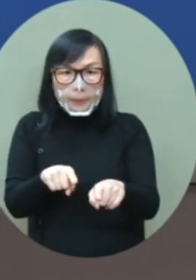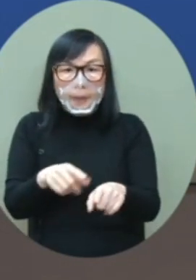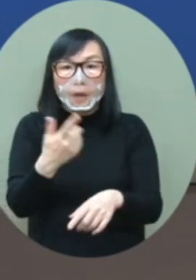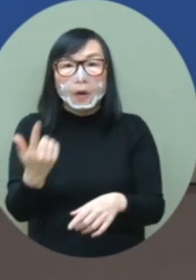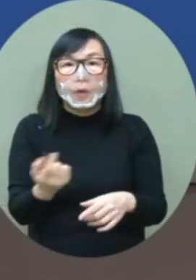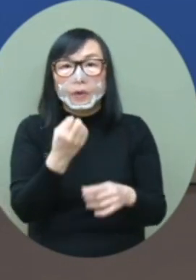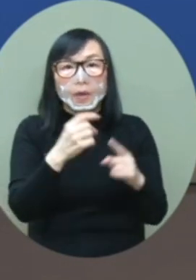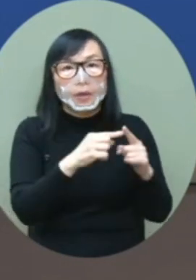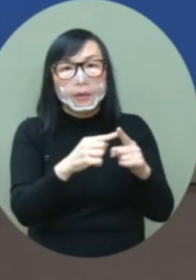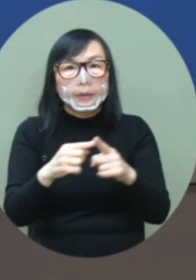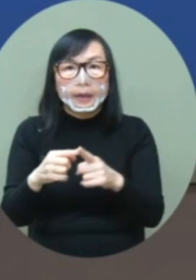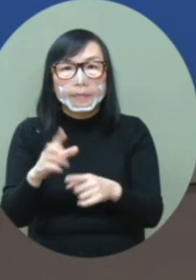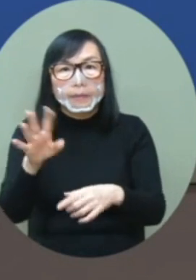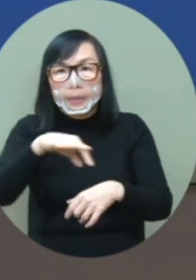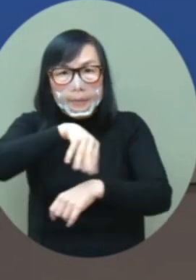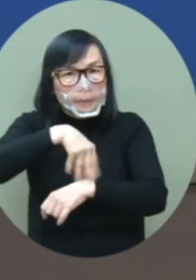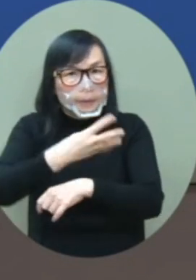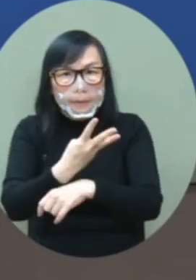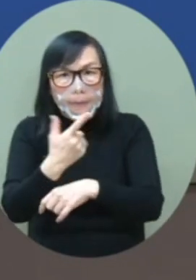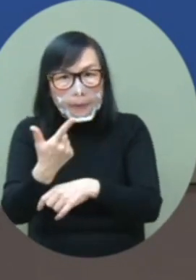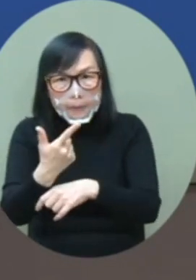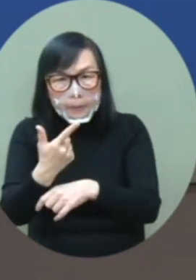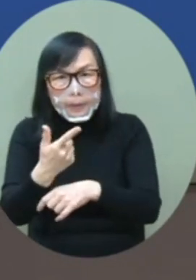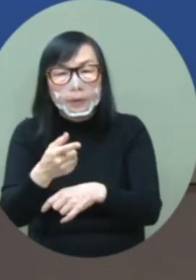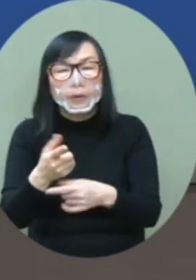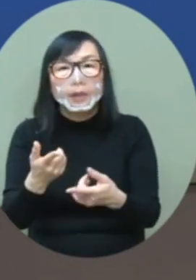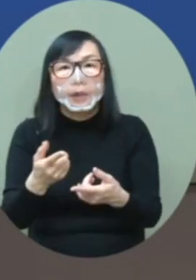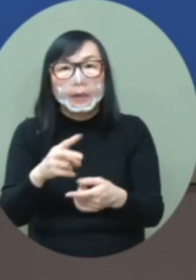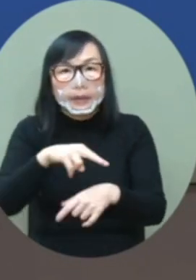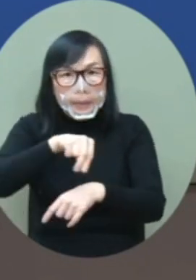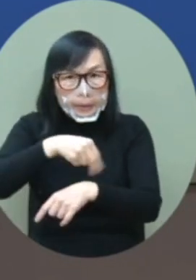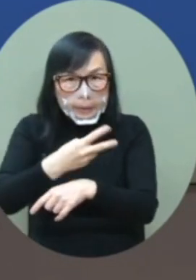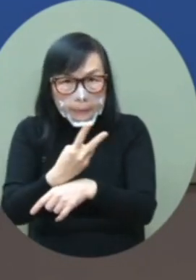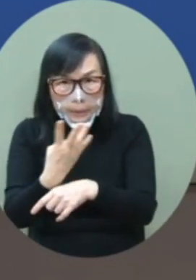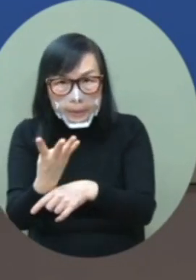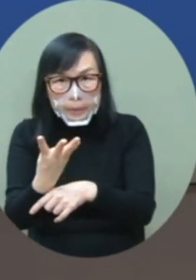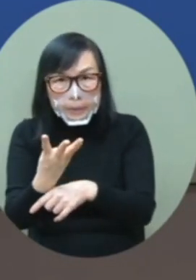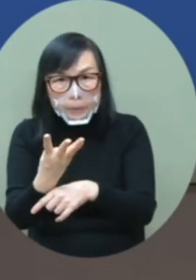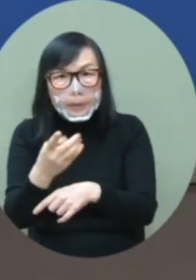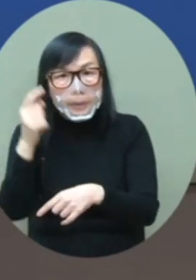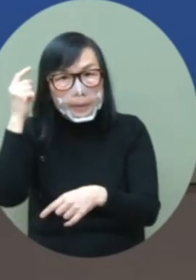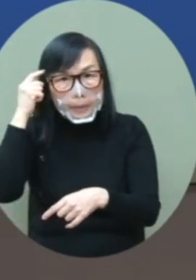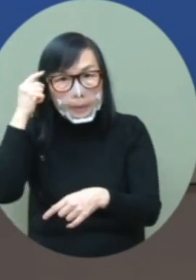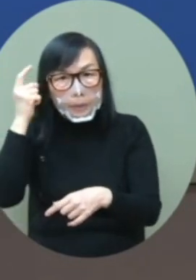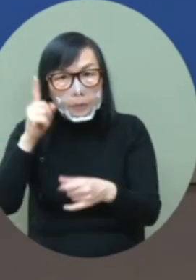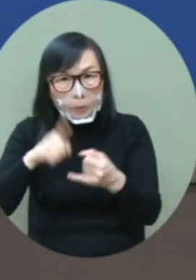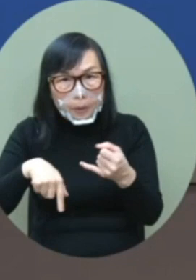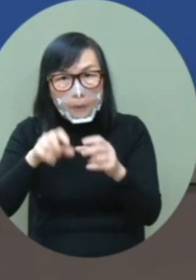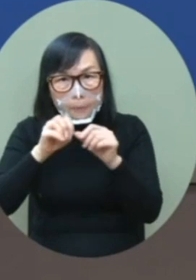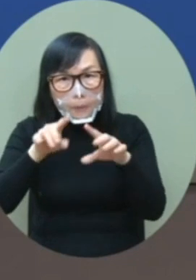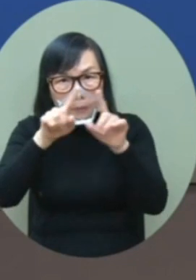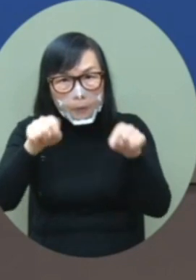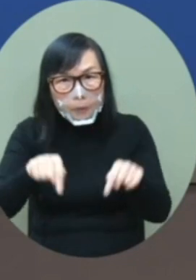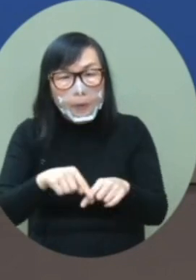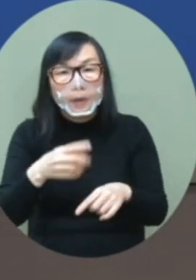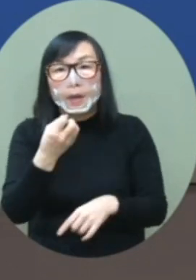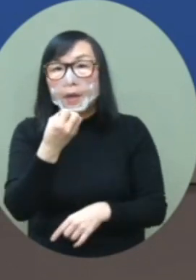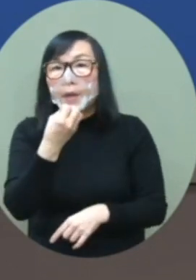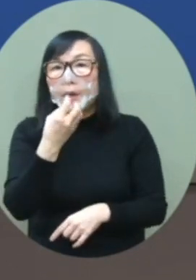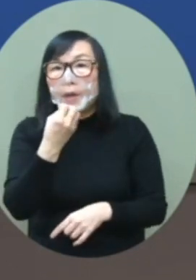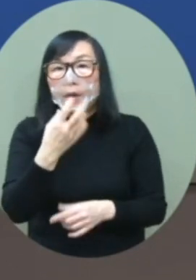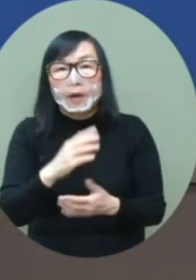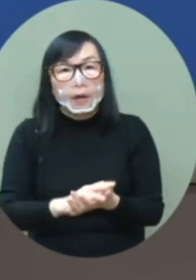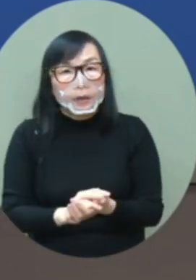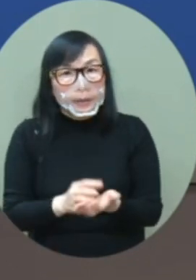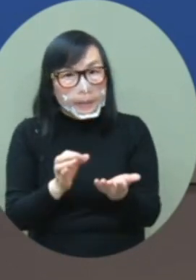多市民都說不是在48小時，甚至應該是24小時是得知那個結果。而香港因為那